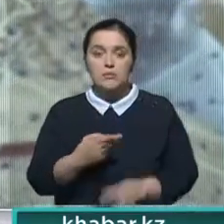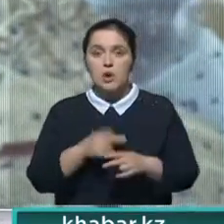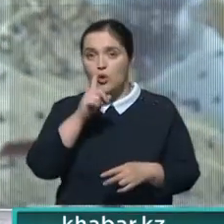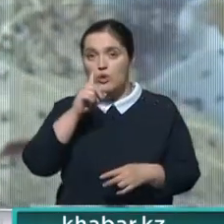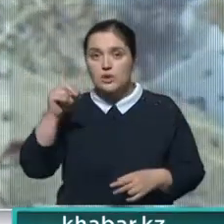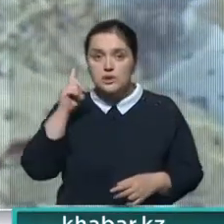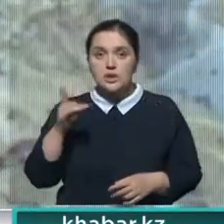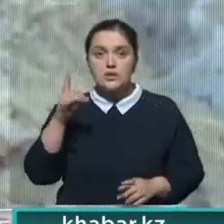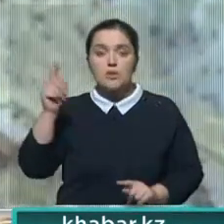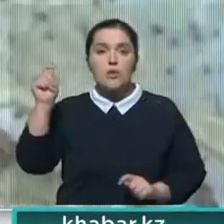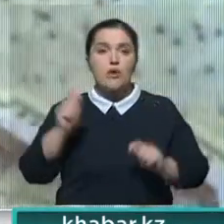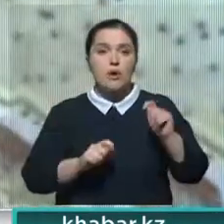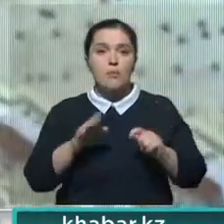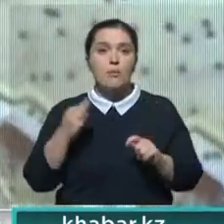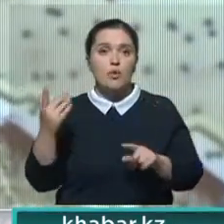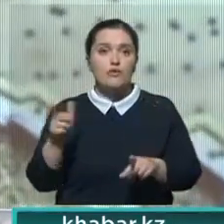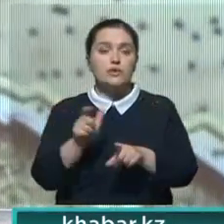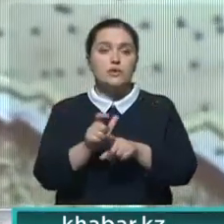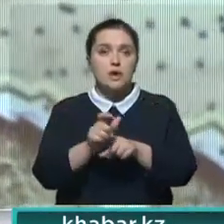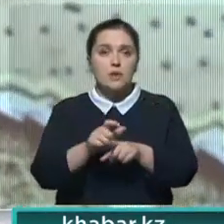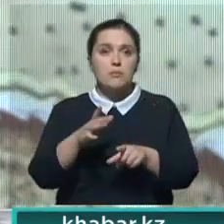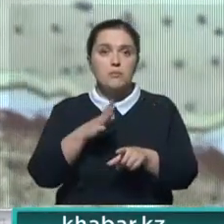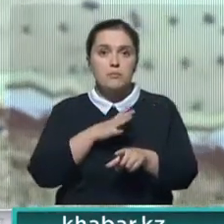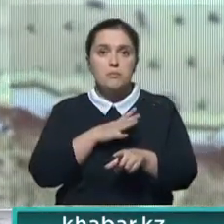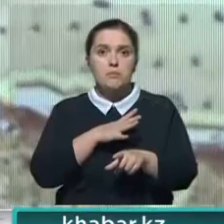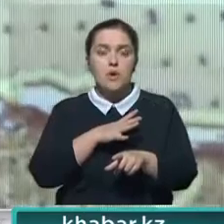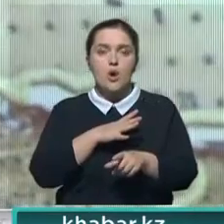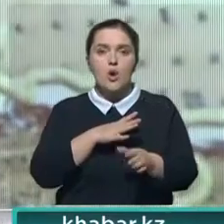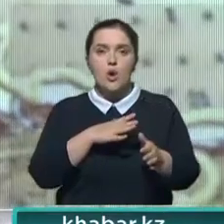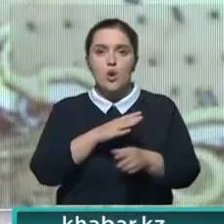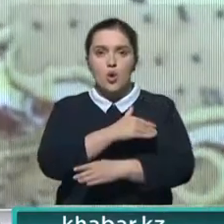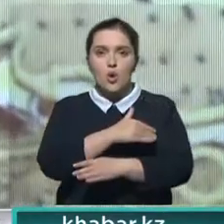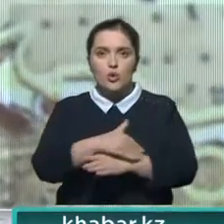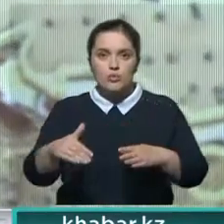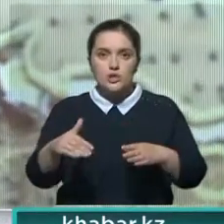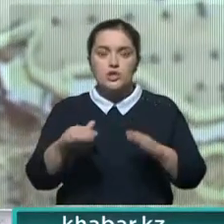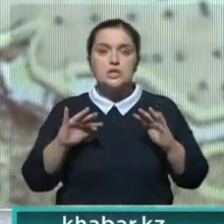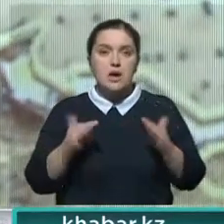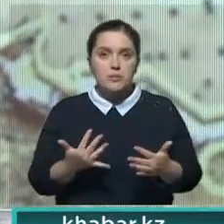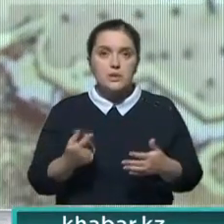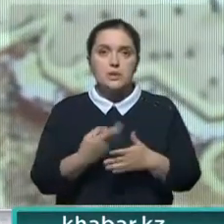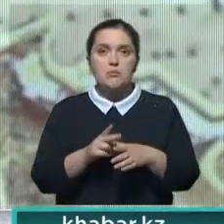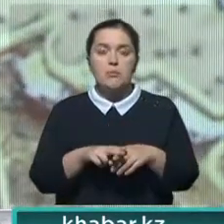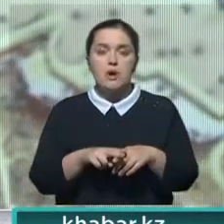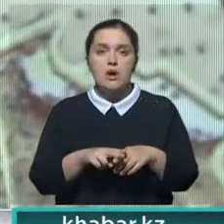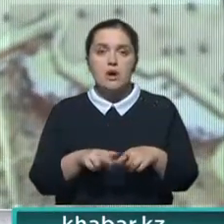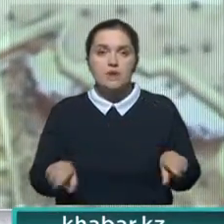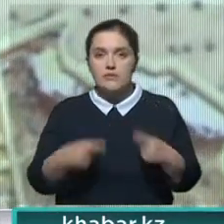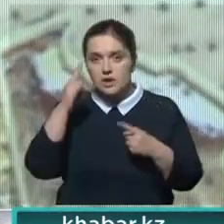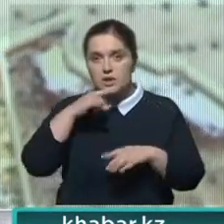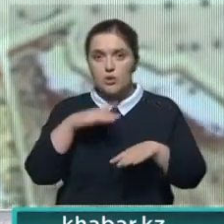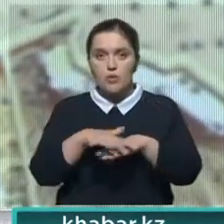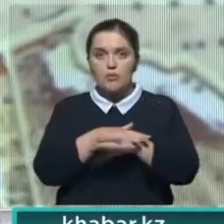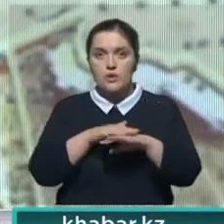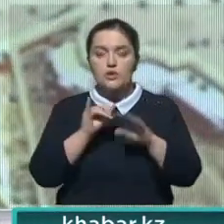вот проведение год назад республиканского референдума, по его словам, стало рубежным событием, открывшим новый этап в развитии